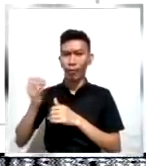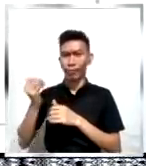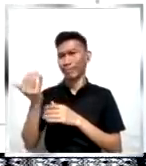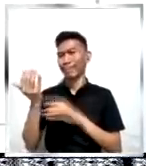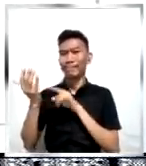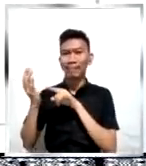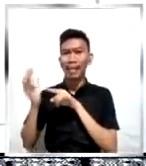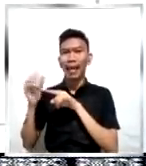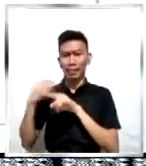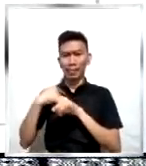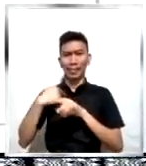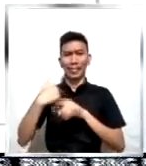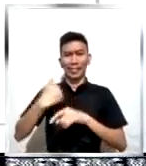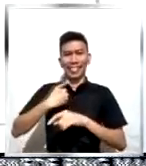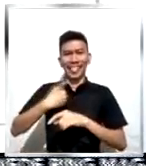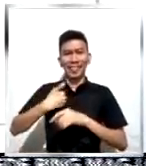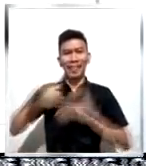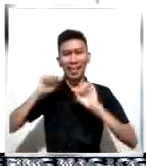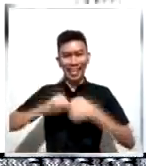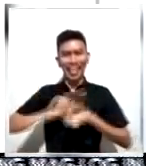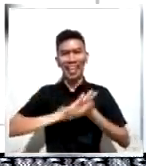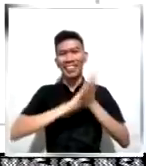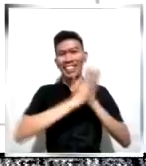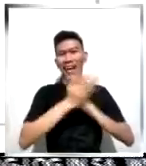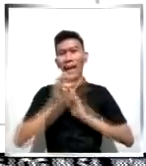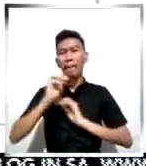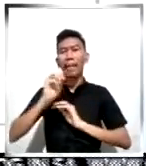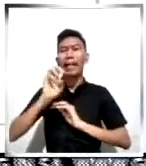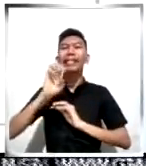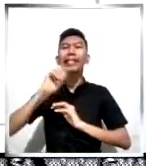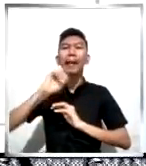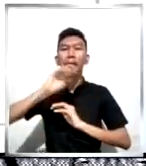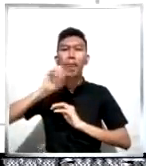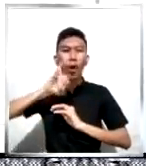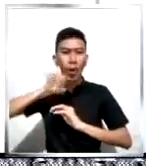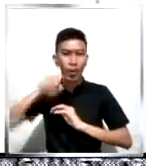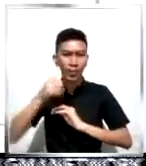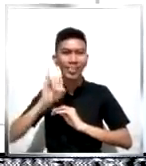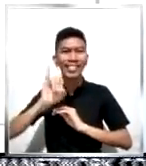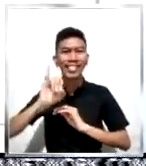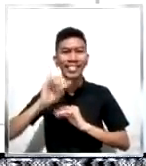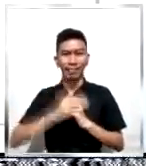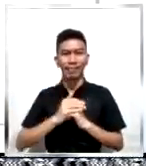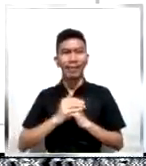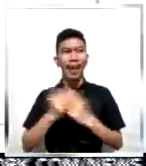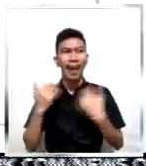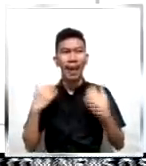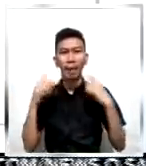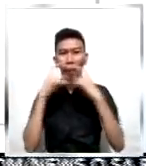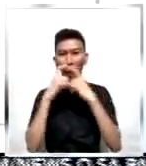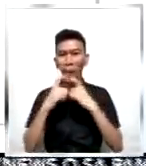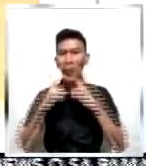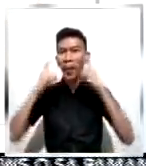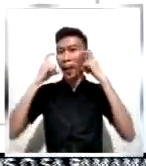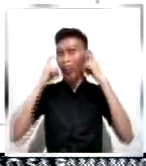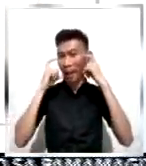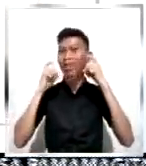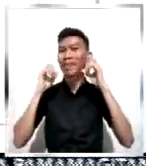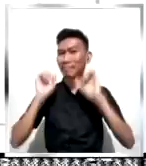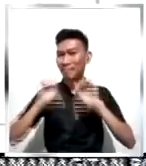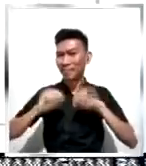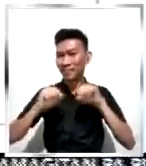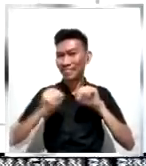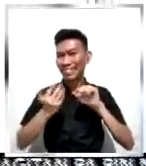emoji. O para mas timely, may face mask pa. Kaya naman di katakatakang kinababaliwan